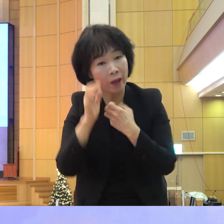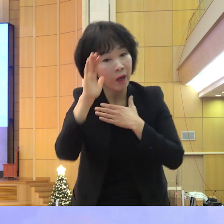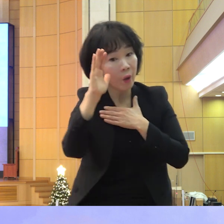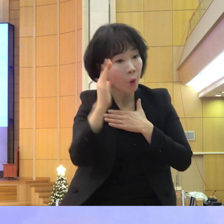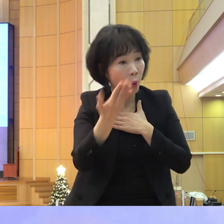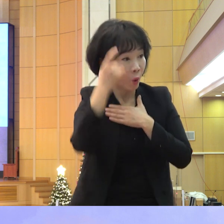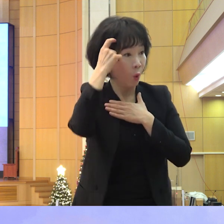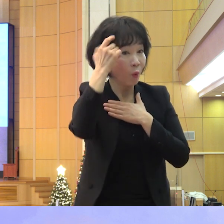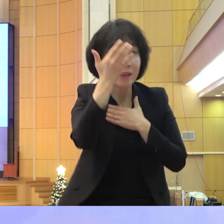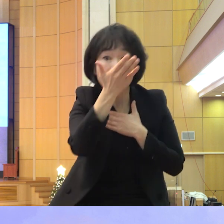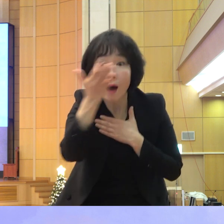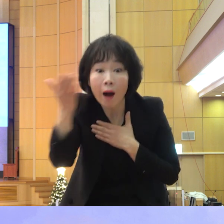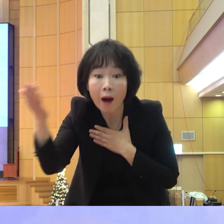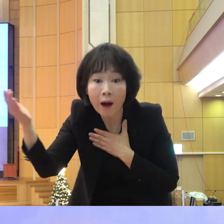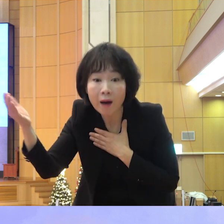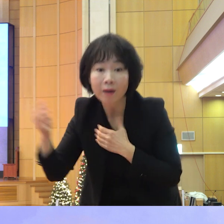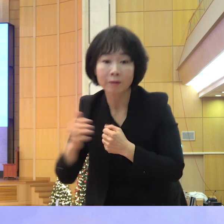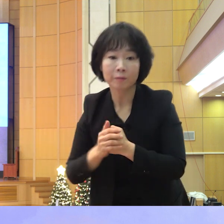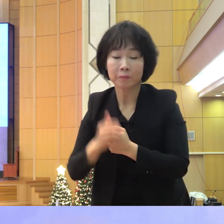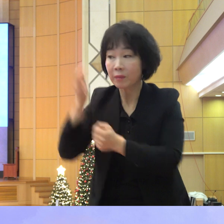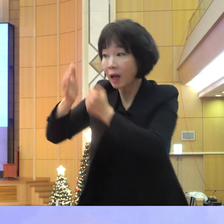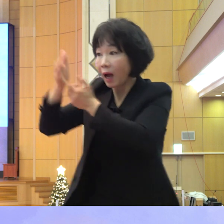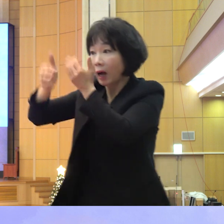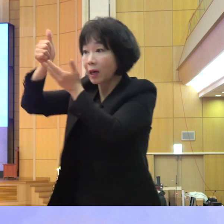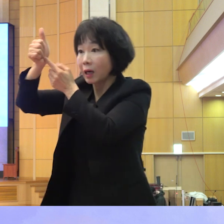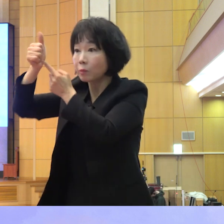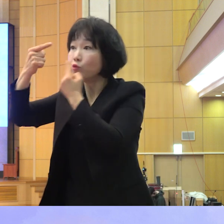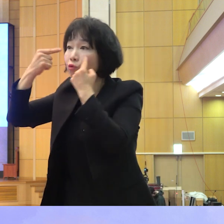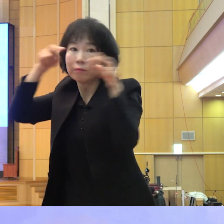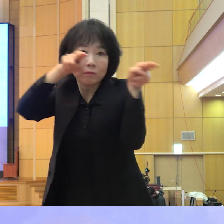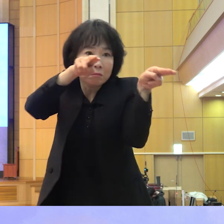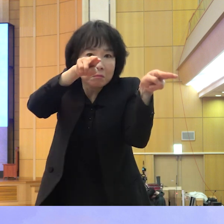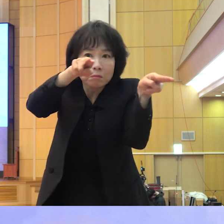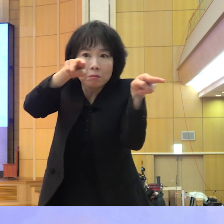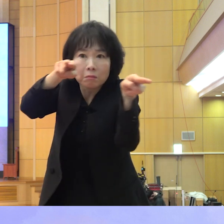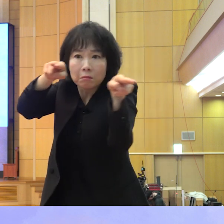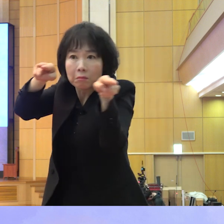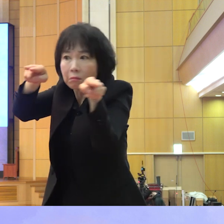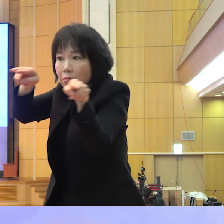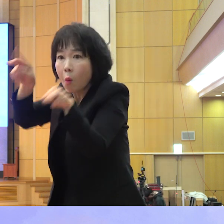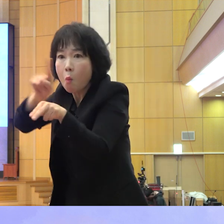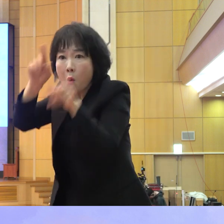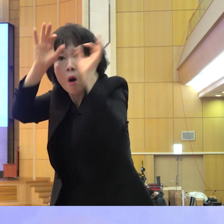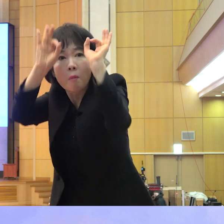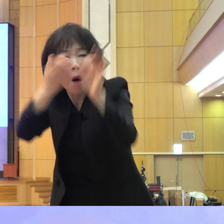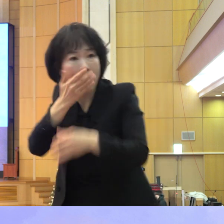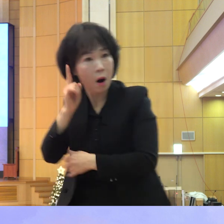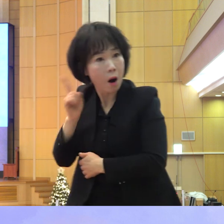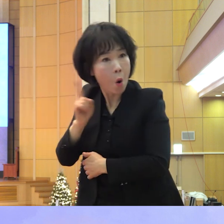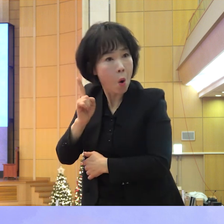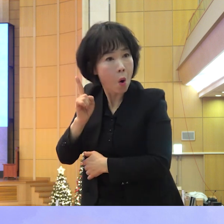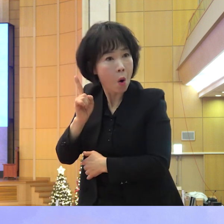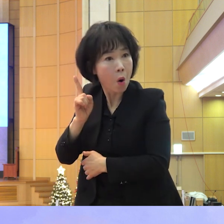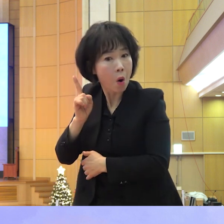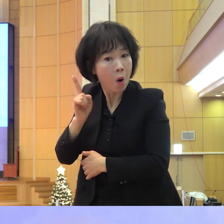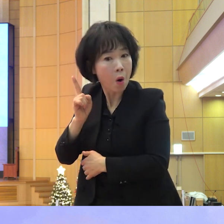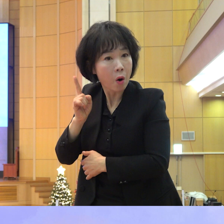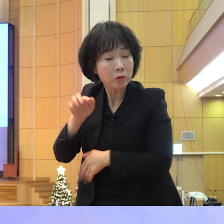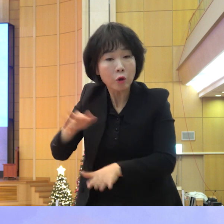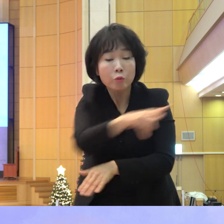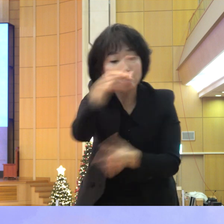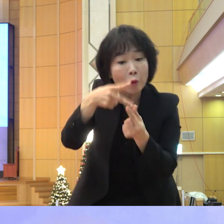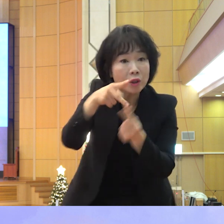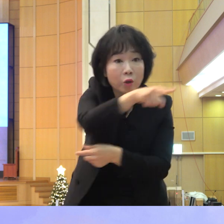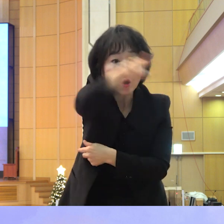앞에 하나님은 무엇을 보는가? 결과는 어떻게 되는가? 두 번째는 나는 무엇을